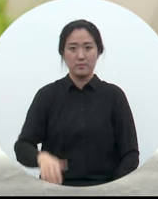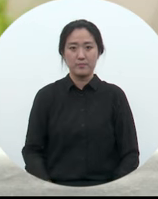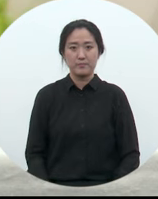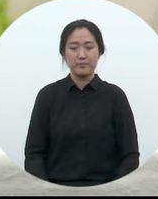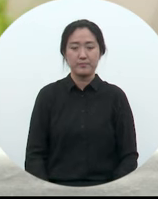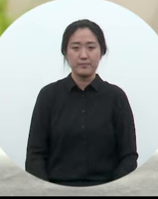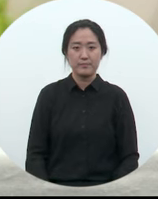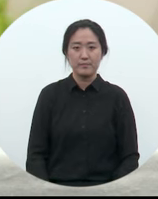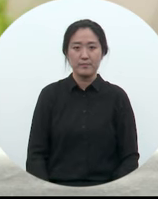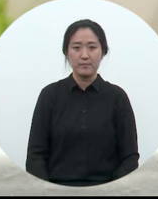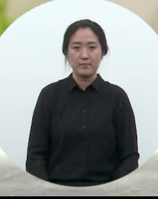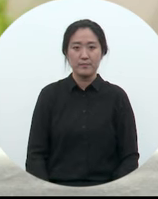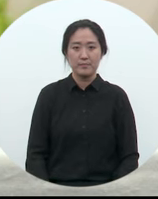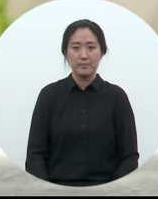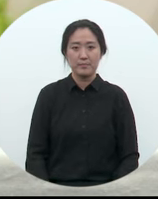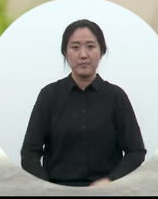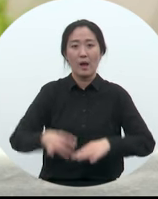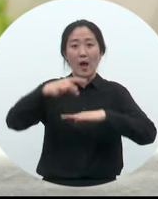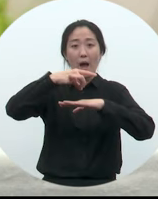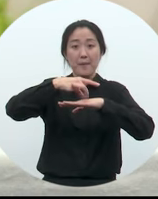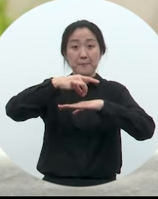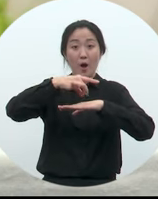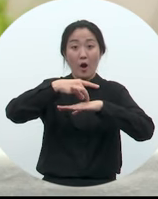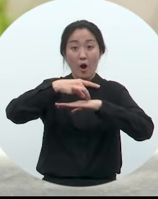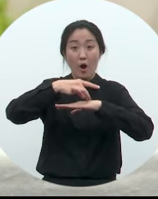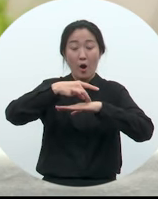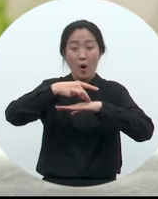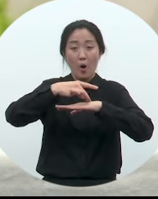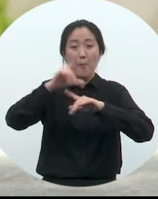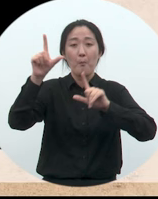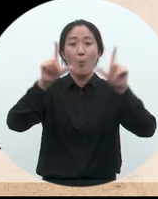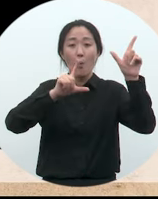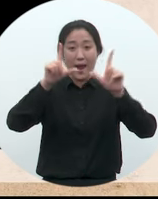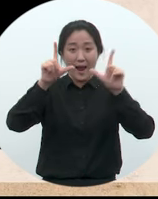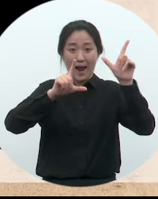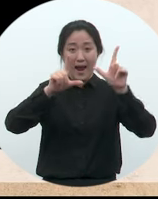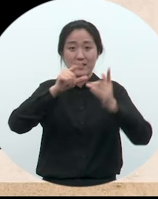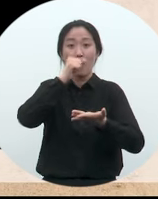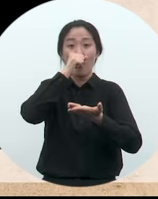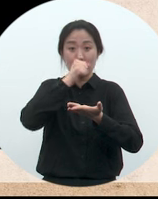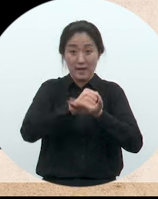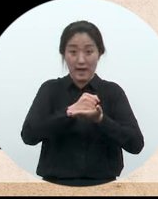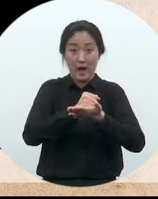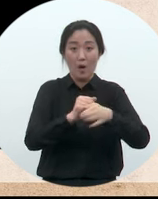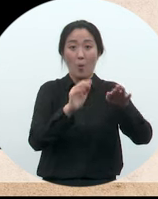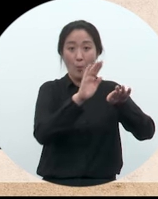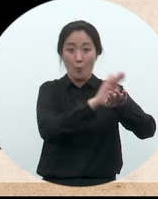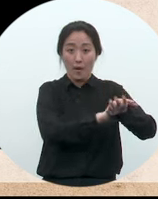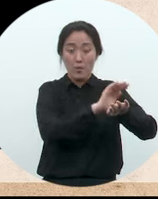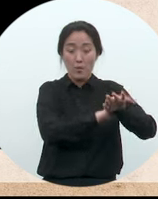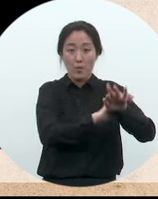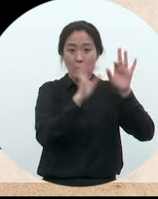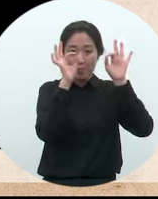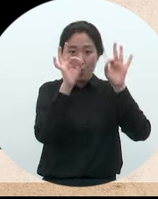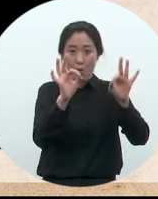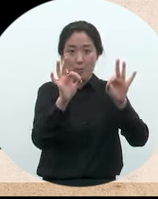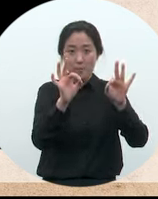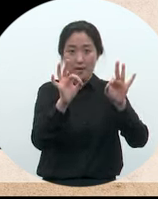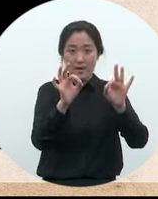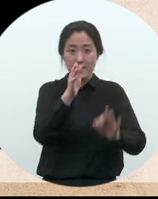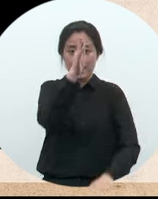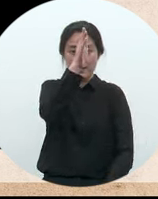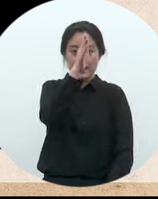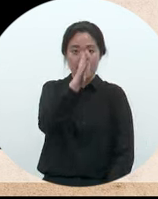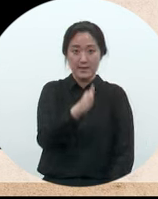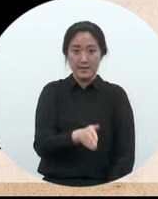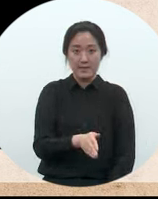좋겠고요. 정상적인 척추를 한번 제가 설명을 드릴게요. 이 왼편에 있는 것처럼 이 척추는 앞에서 봤을